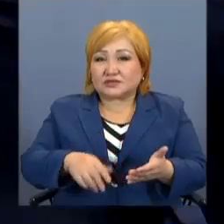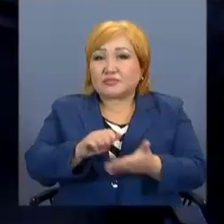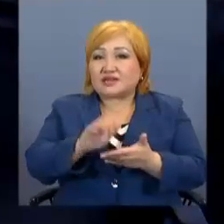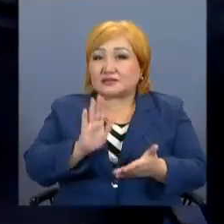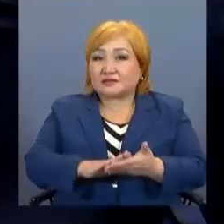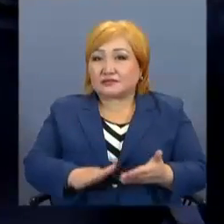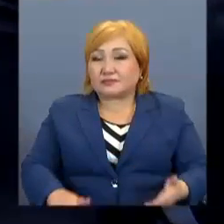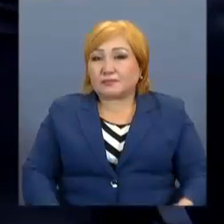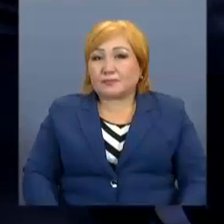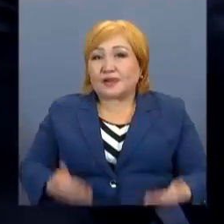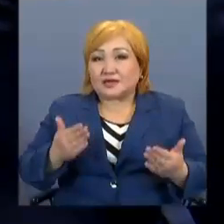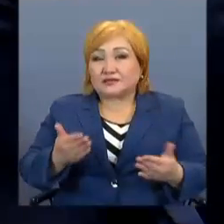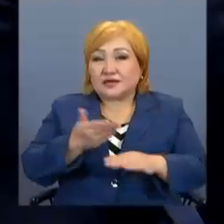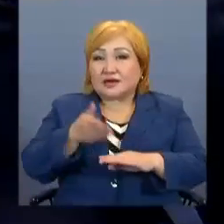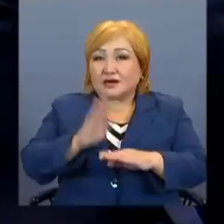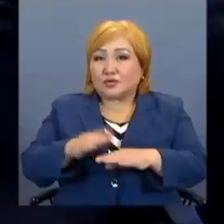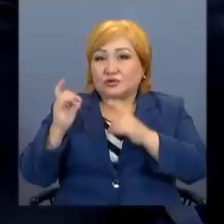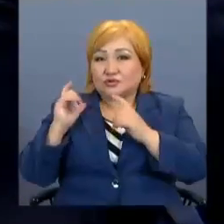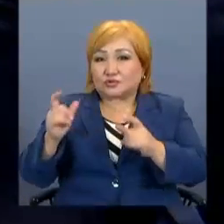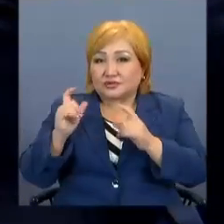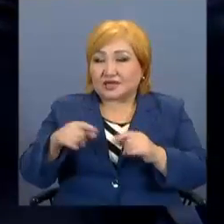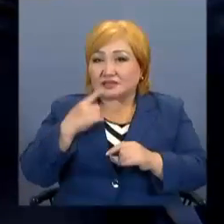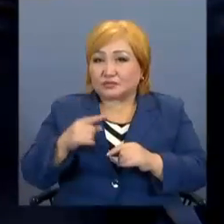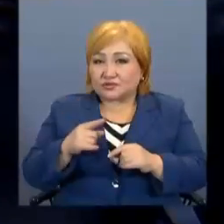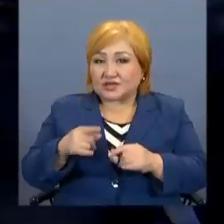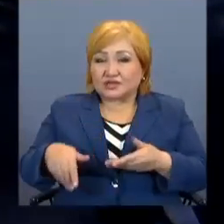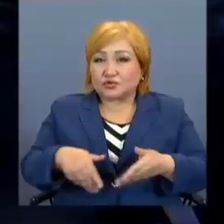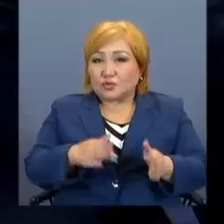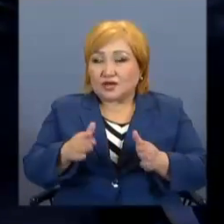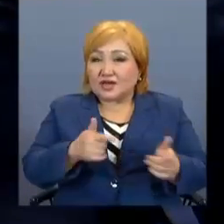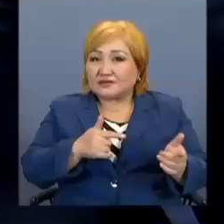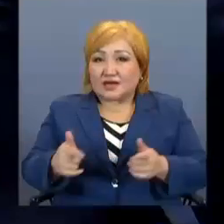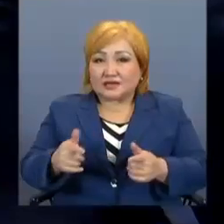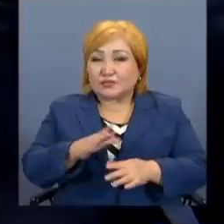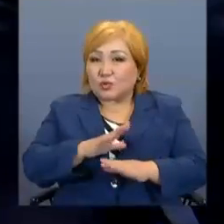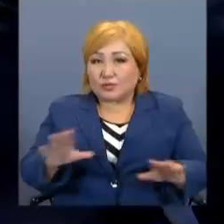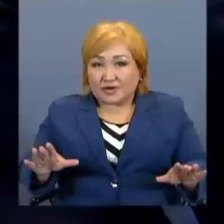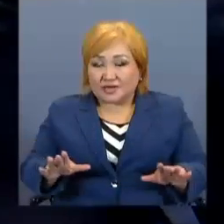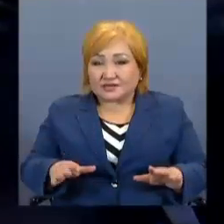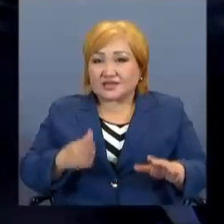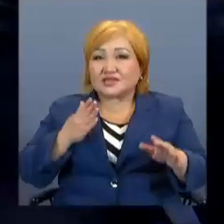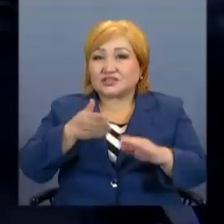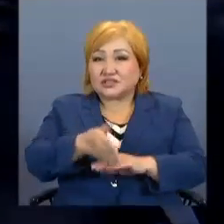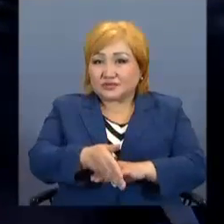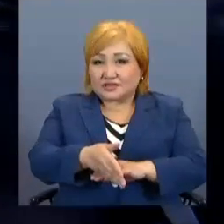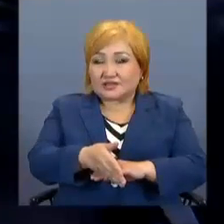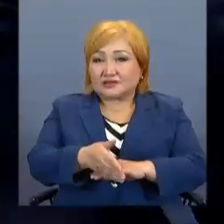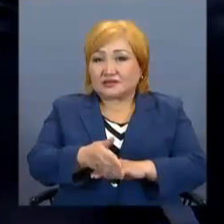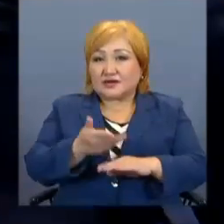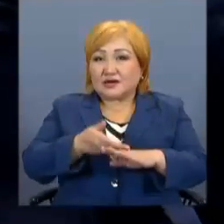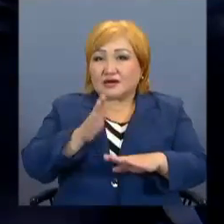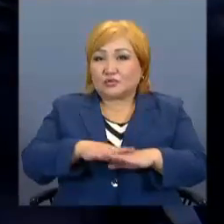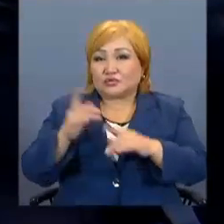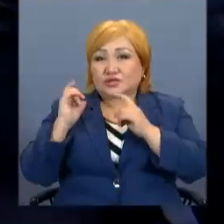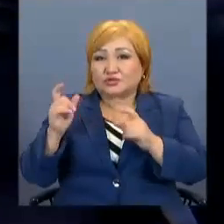Енді ауыр жүк көліктерден келетін болсақ, тас жолға тас түйін дайын болмай шығып жатқан ауыр жүк көліктері баршылық.